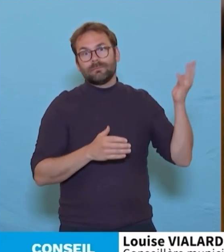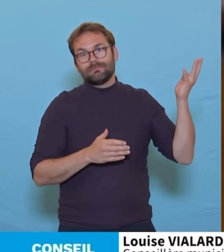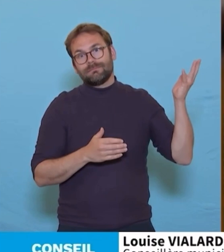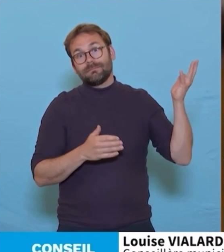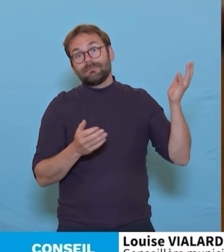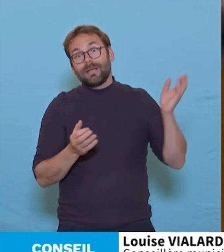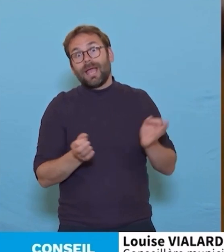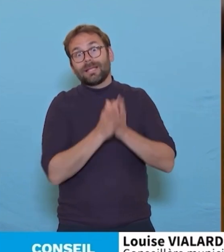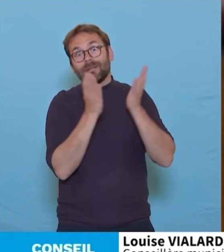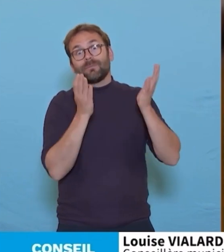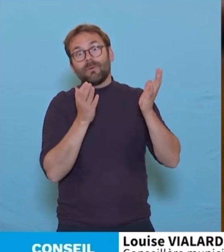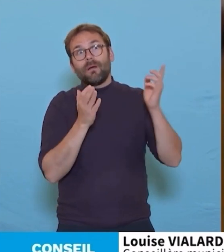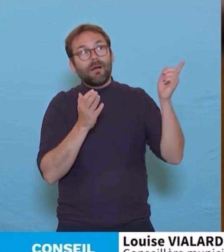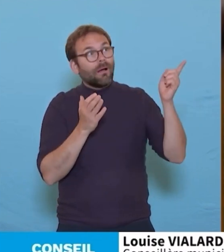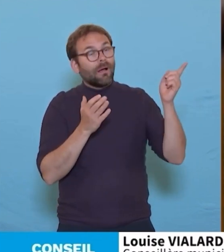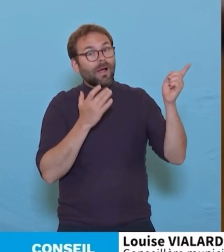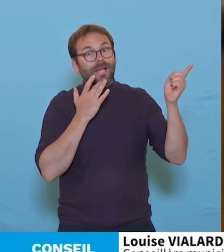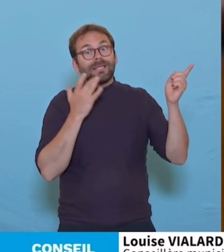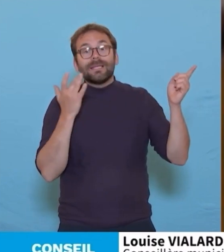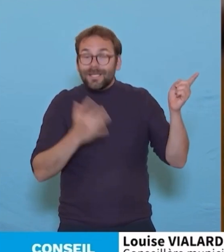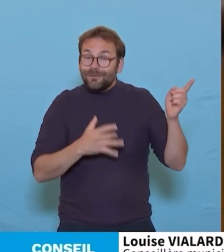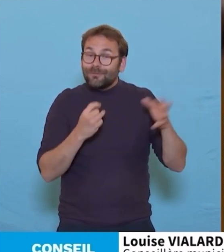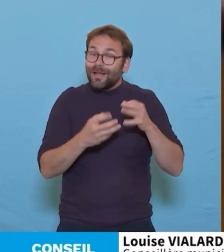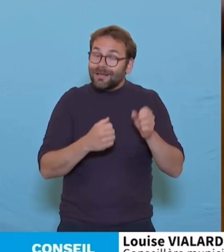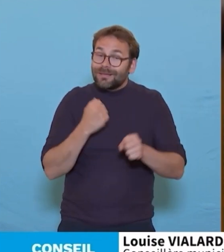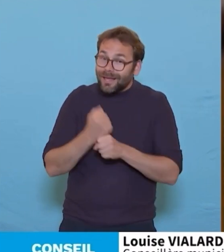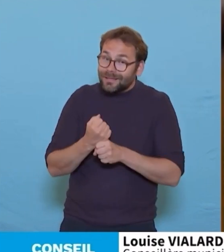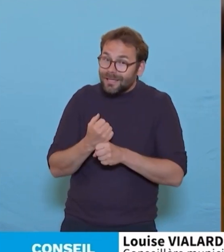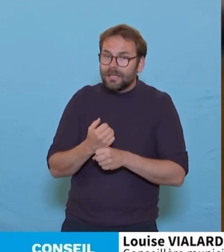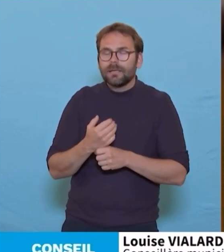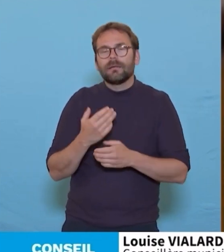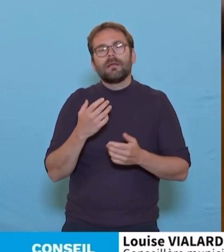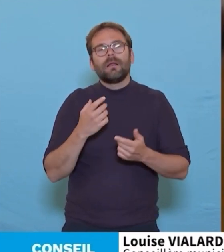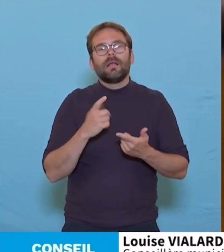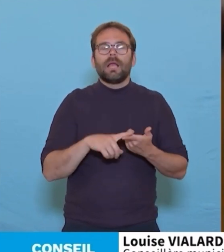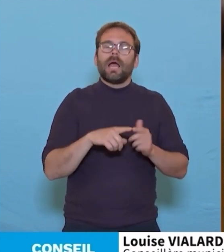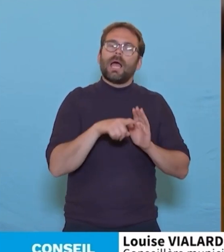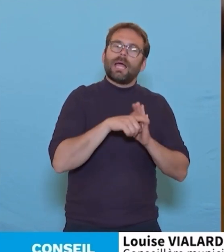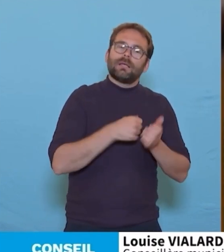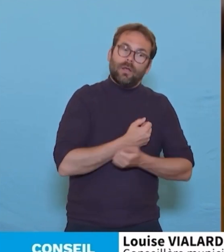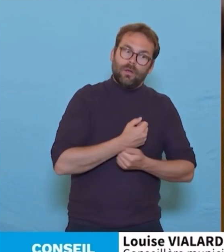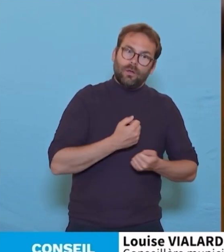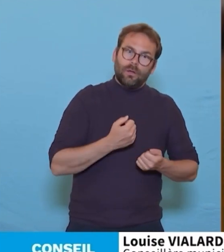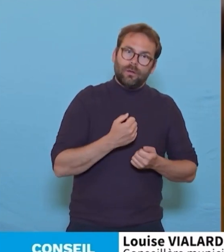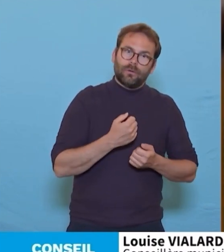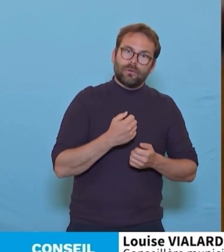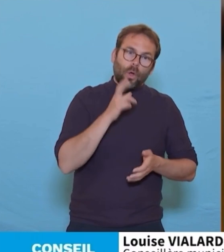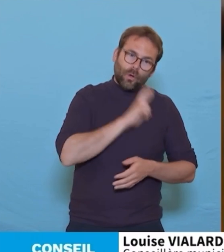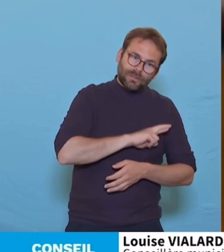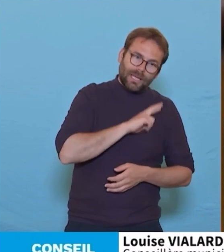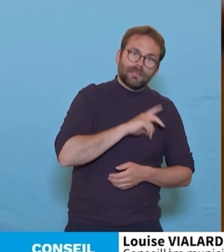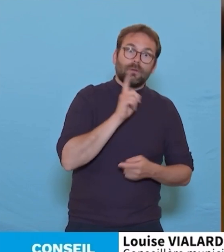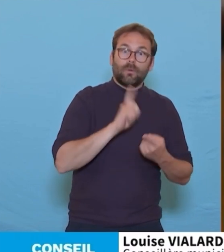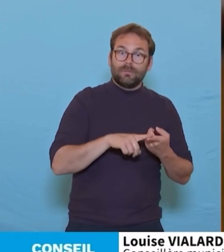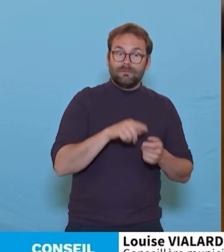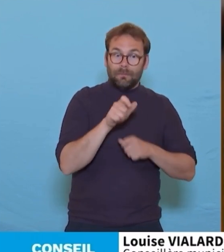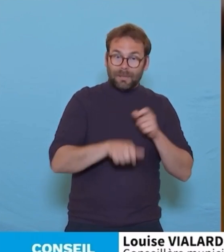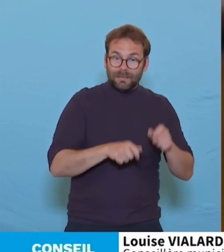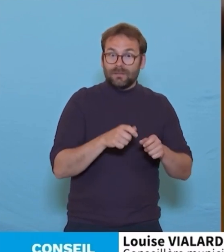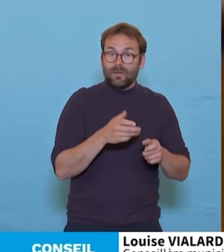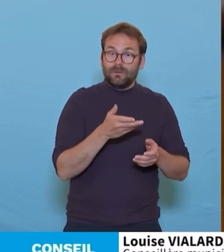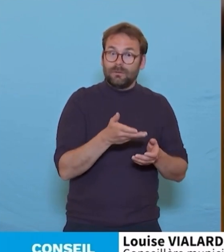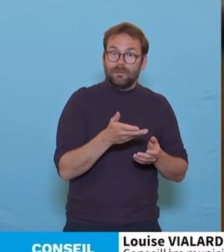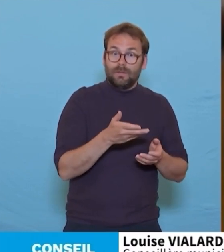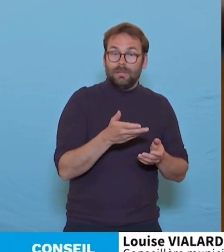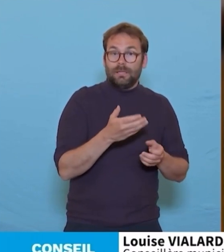pas coutume, nous avons été quelque peu déçus ces dernières années entre la réforme des retraites qui vise à faire travailler plus longtemps et surtout les plus précaires et les